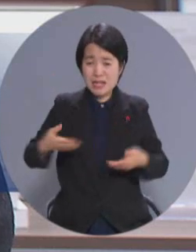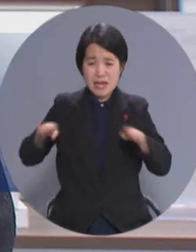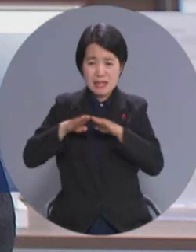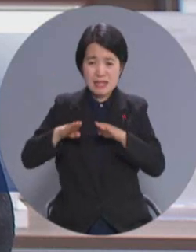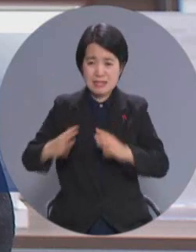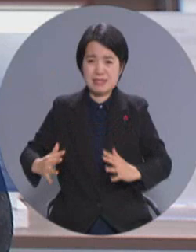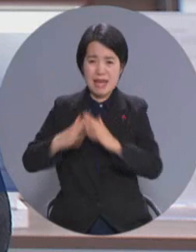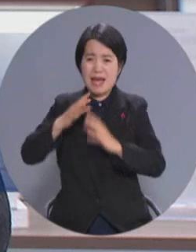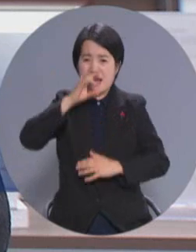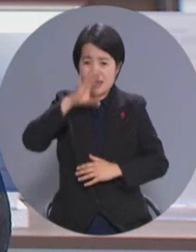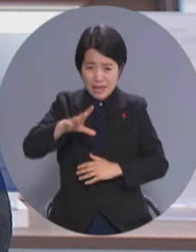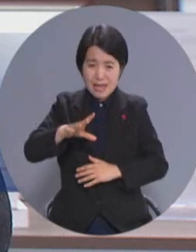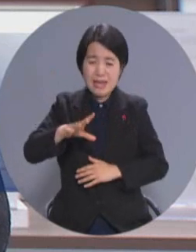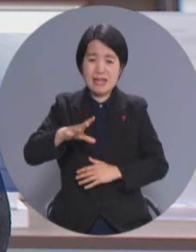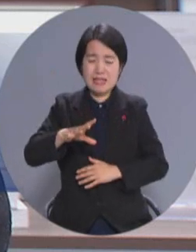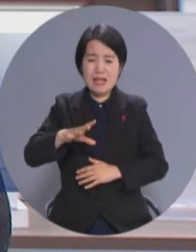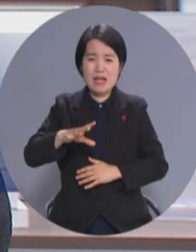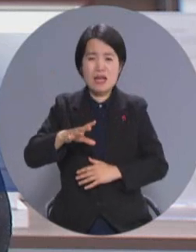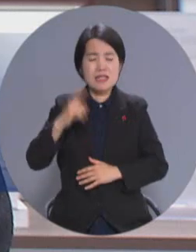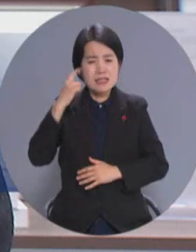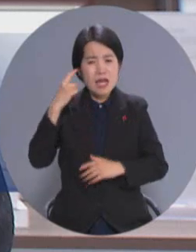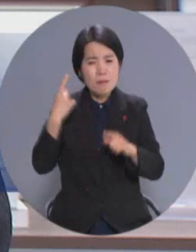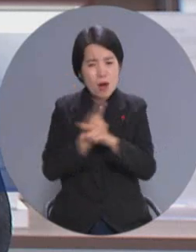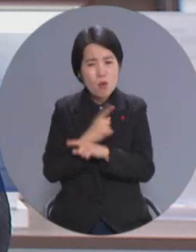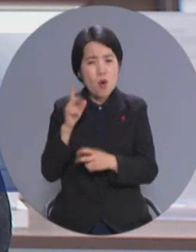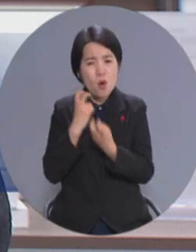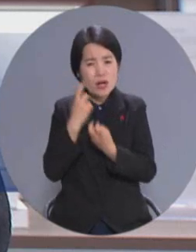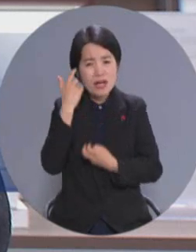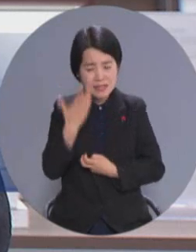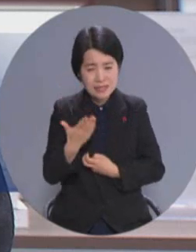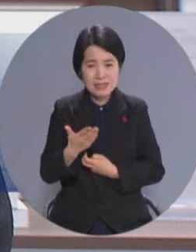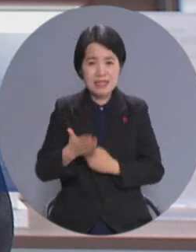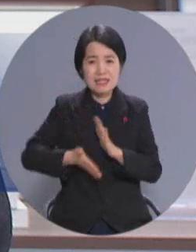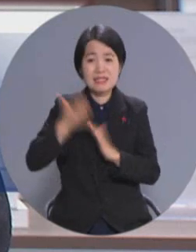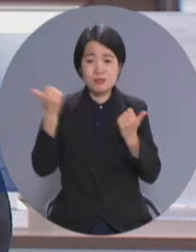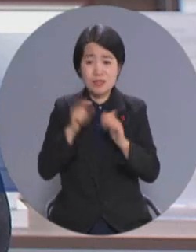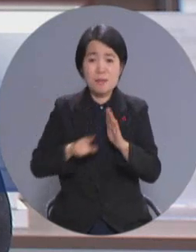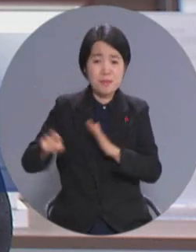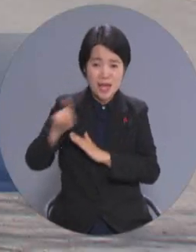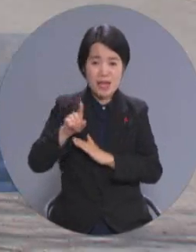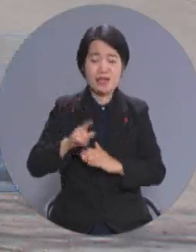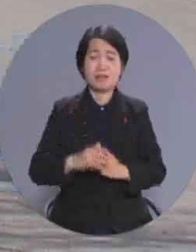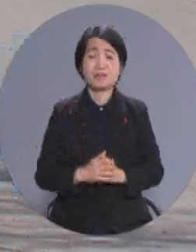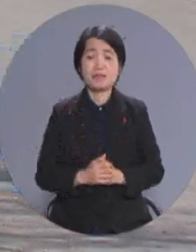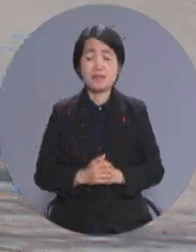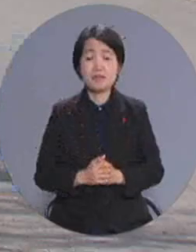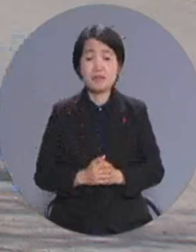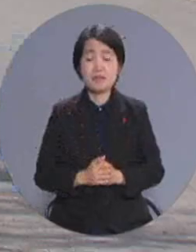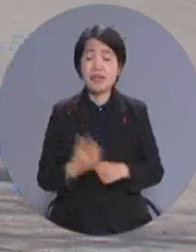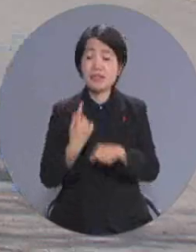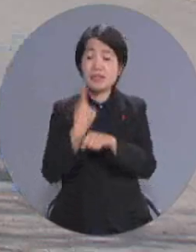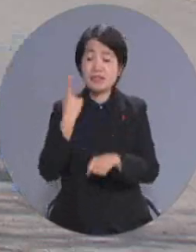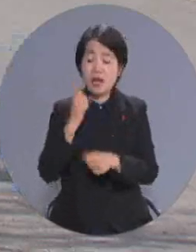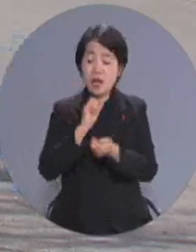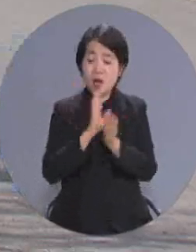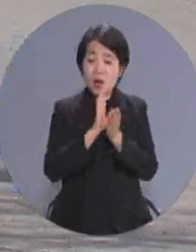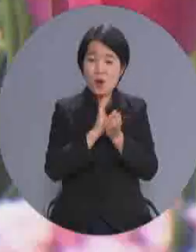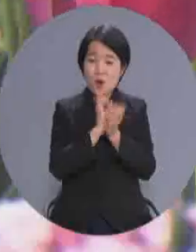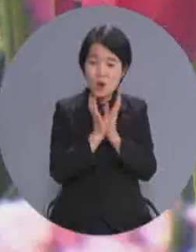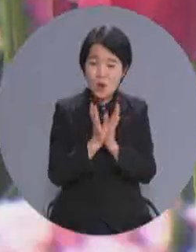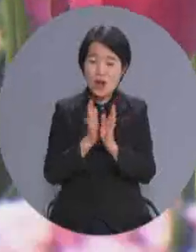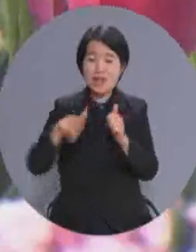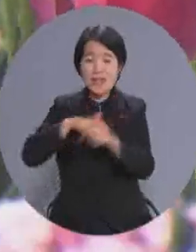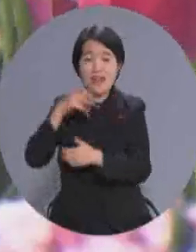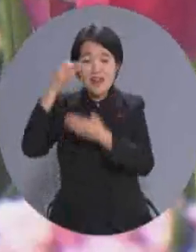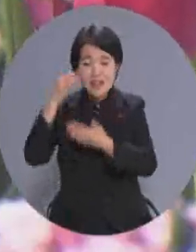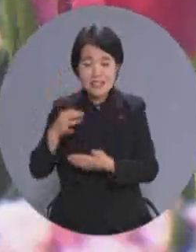지역의 NIMBY 현상 어떻게 극복할 것인지 저희 의회가 앞장서겠습니다. 지난해 정원과 생태도시의